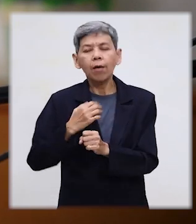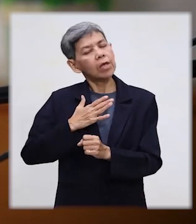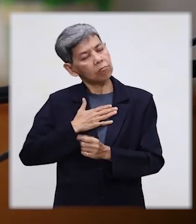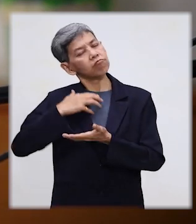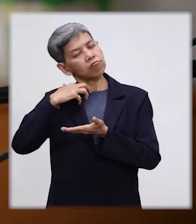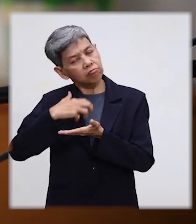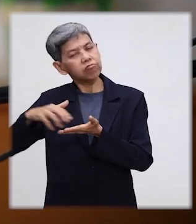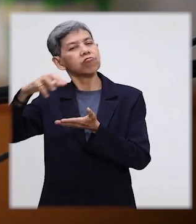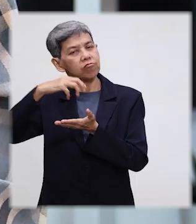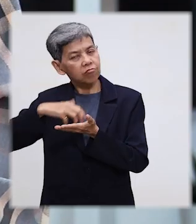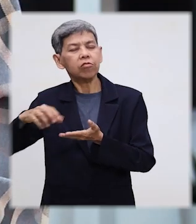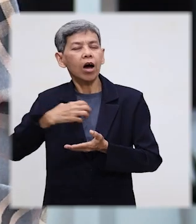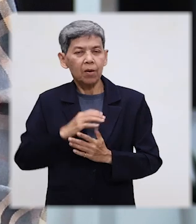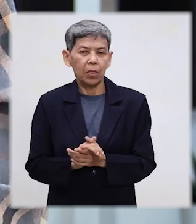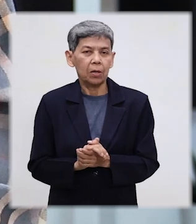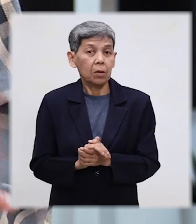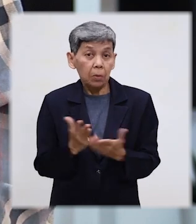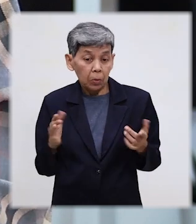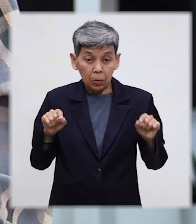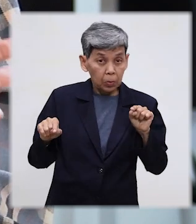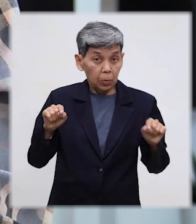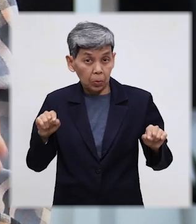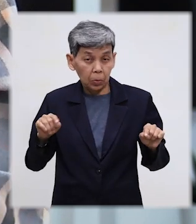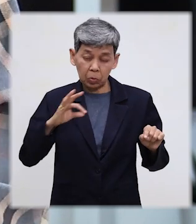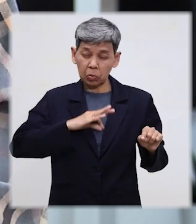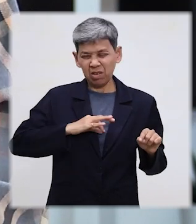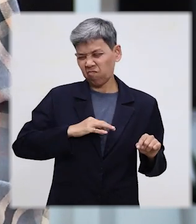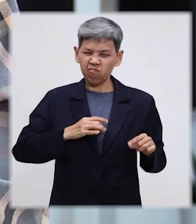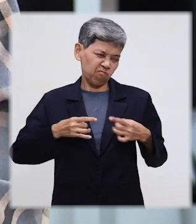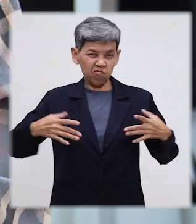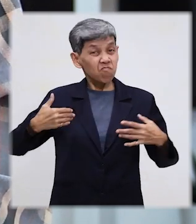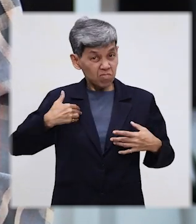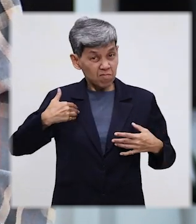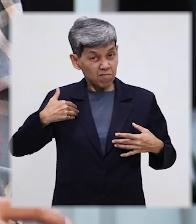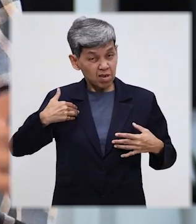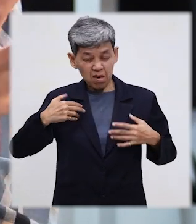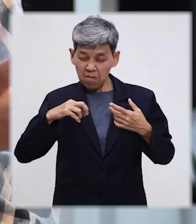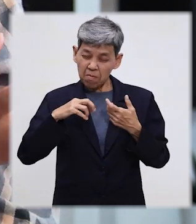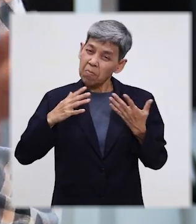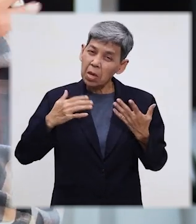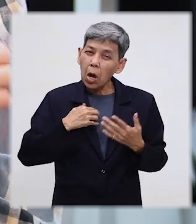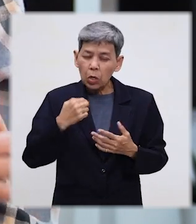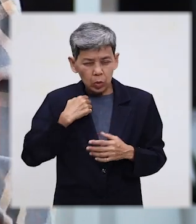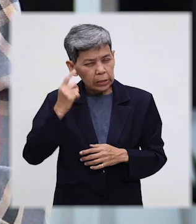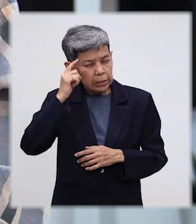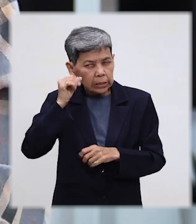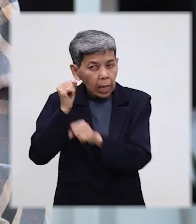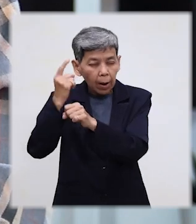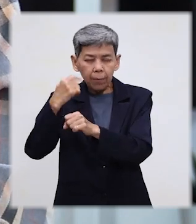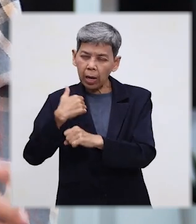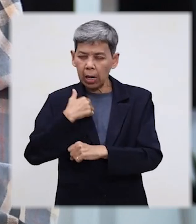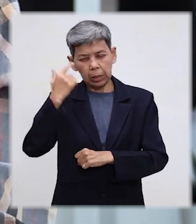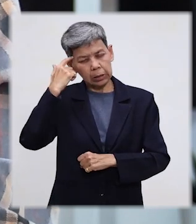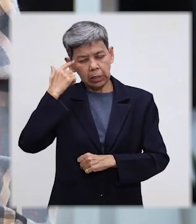า อะไรเงี้ยครับ แต่มันก็ไม่ขัดแย้งกันใช่ไหมคะถ้าเกิดสมมติว่าในมุมมองที่แบบมีโจทย์มาอีกแบบนึง